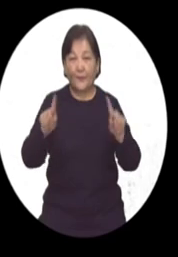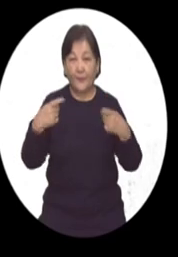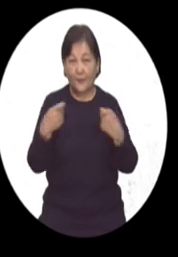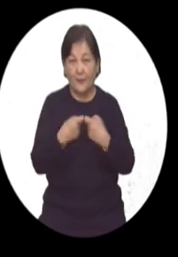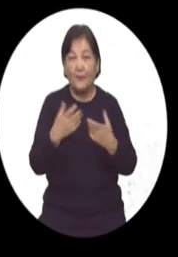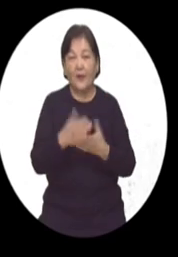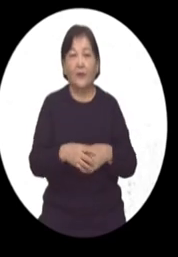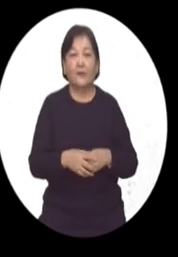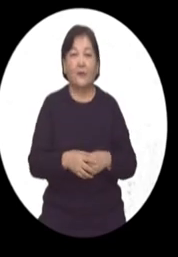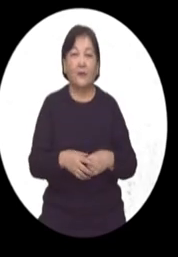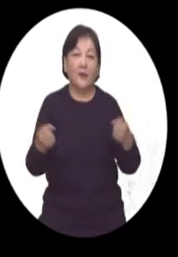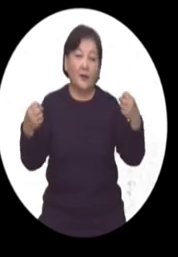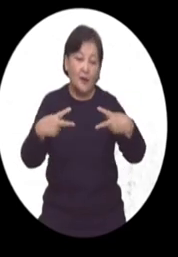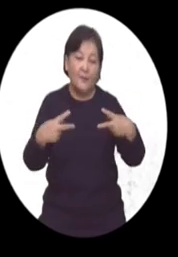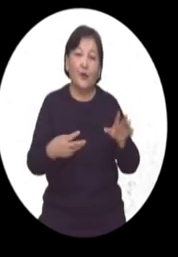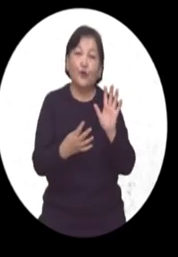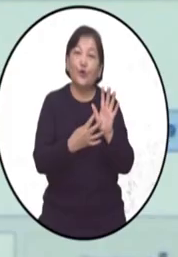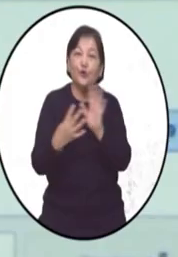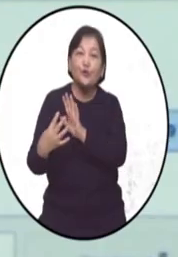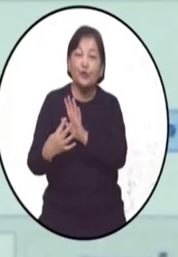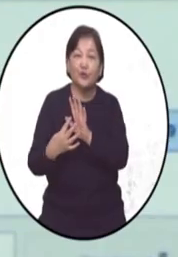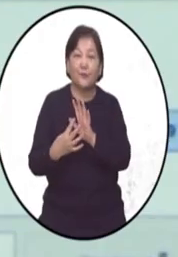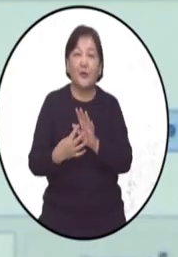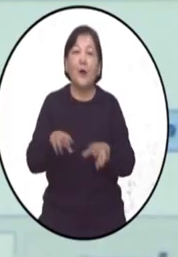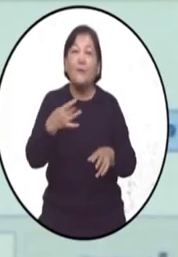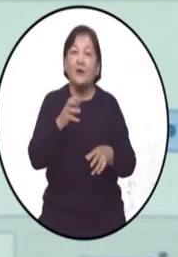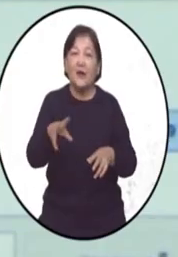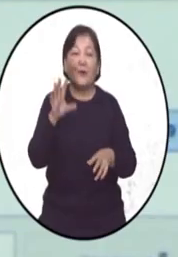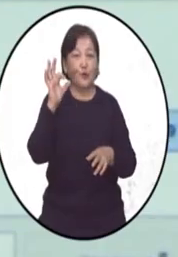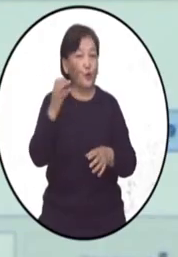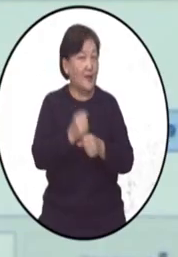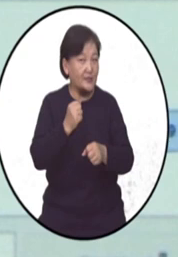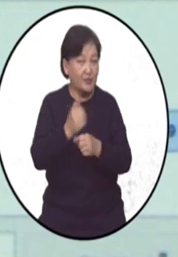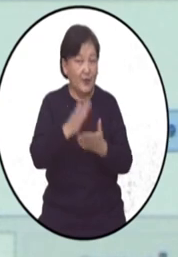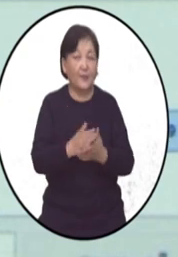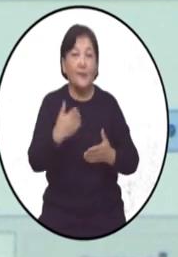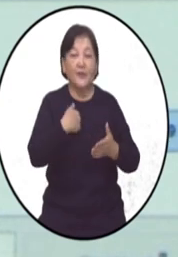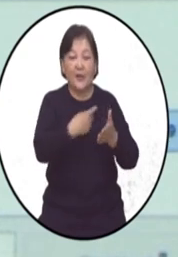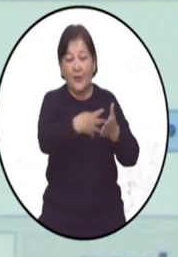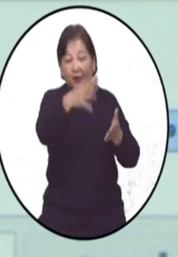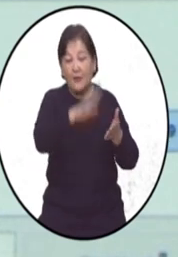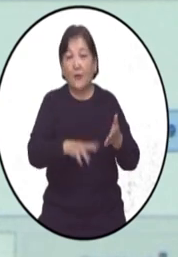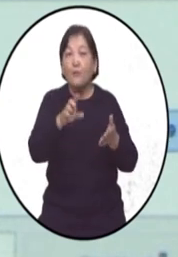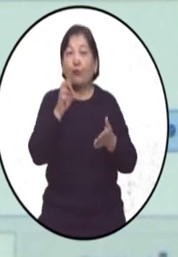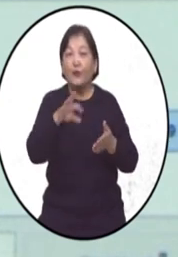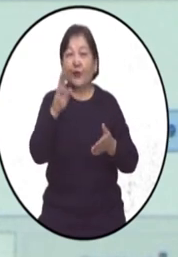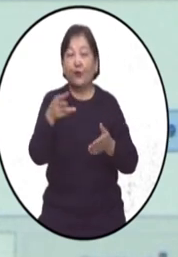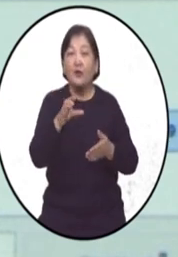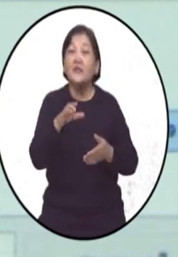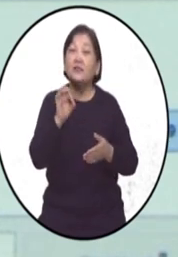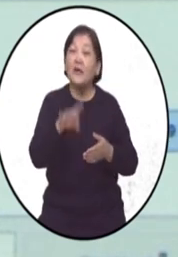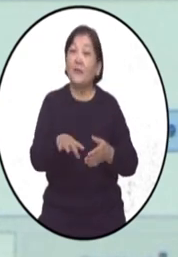Тэгэхээр энэ 9 гэж байгаа хариу гаргаж байгаа мань бол програм мань бол зөв ажиллаж байна. Бидний зурсан блок схем үнэн зөв ажиллаж байна гэдгийг хэлж